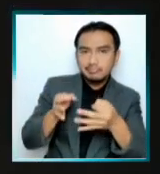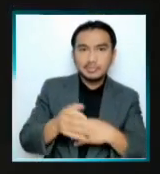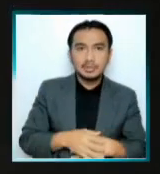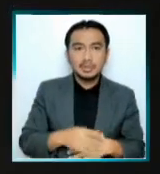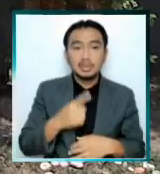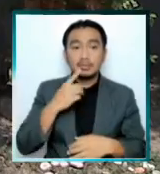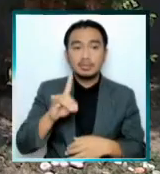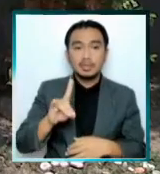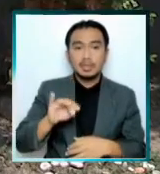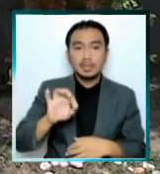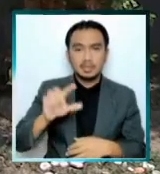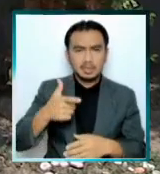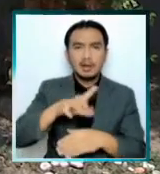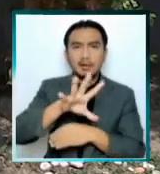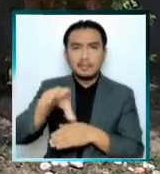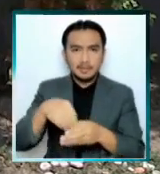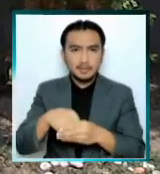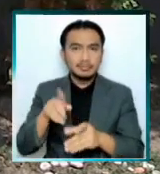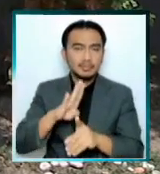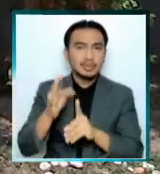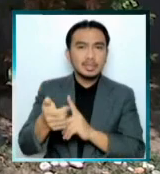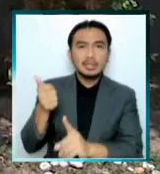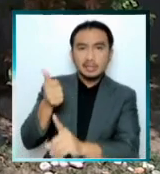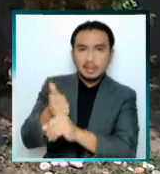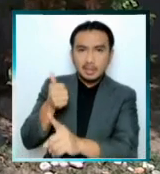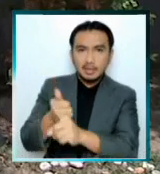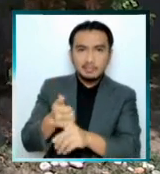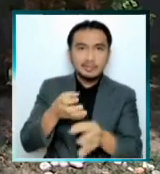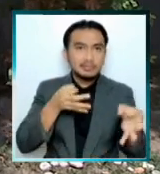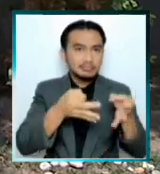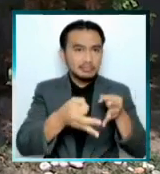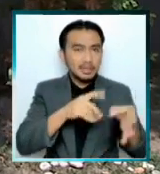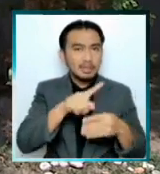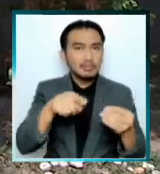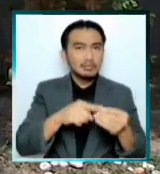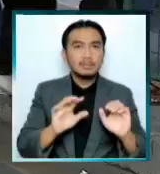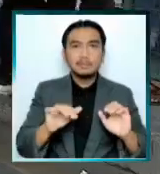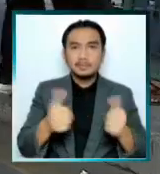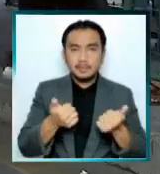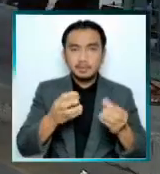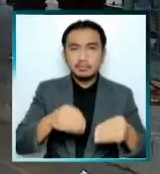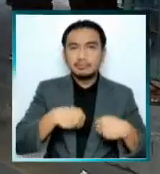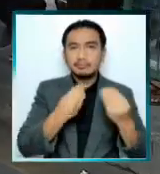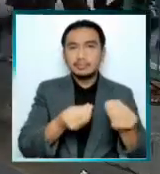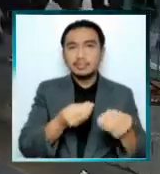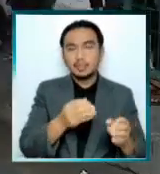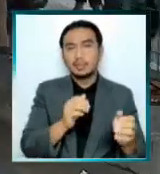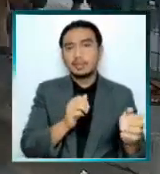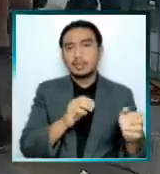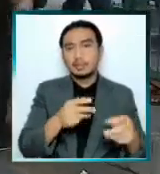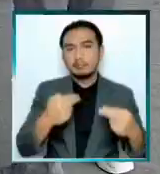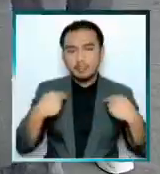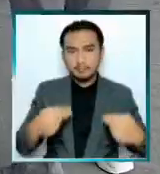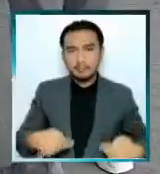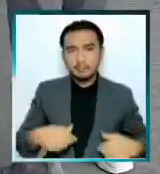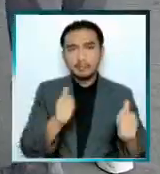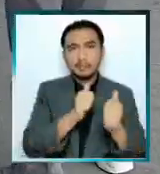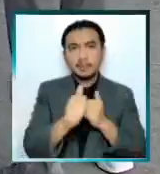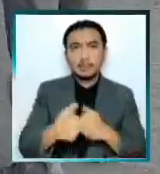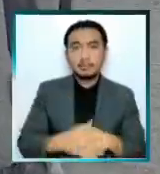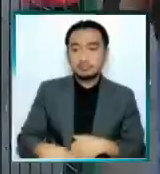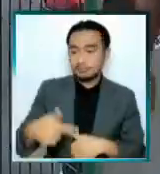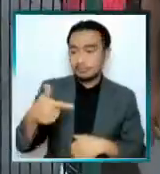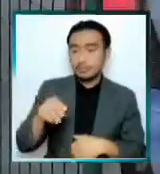mga barangay kaya sila ang dapat magbigay linaw sa pag-i-issue ng health pass. Sinusubukan pa ng GMA News na kuna